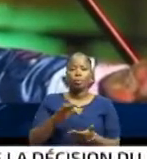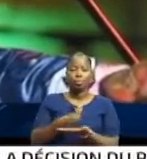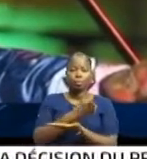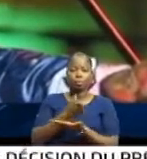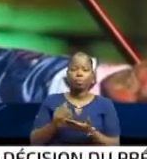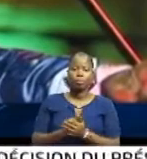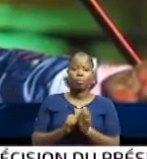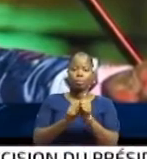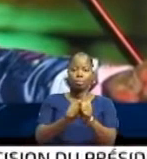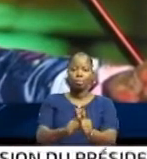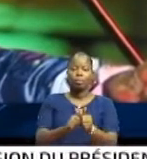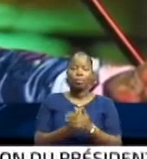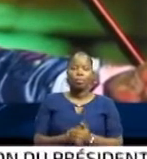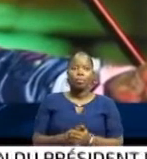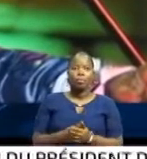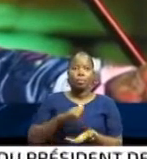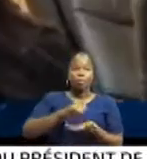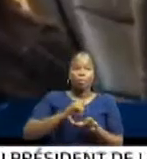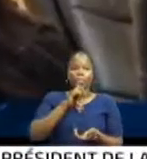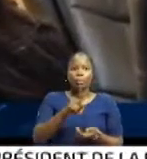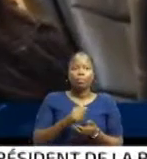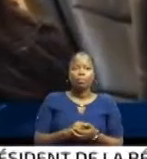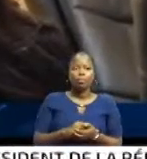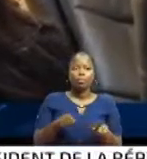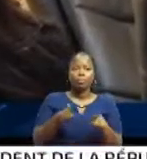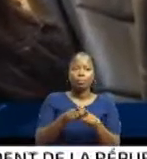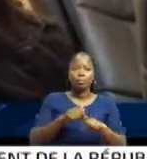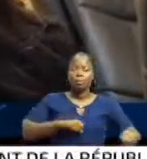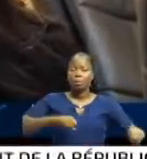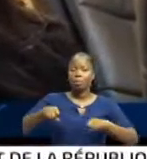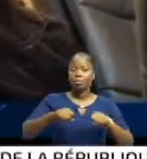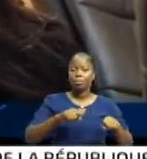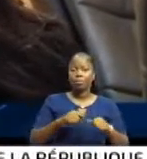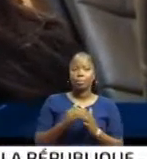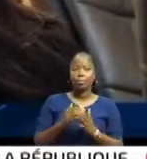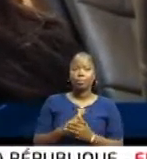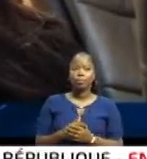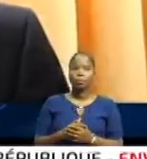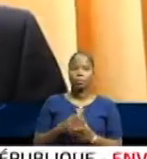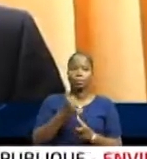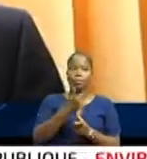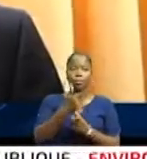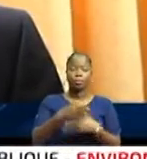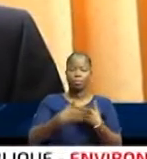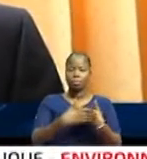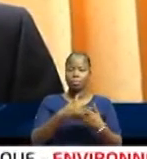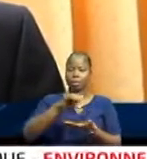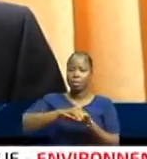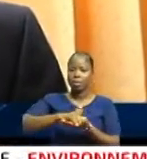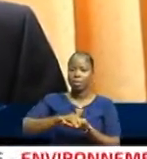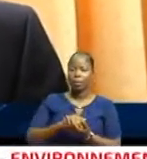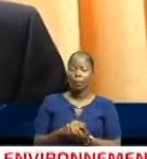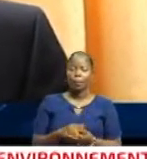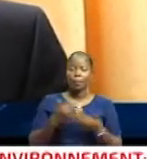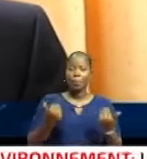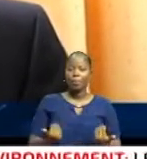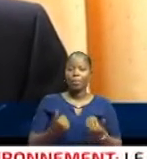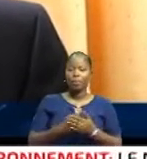accompagner ces genres d'activités des personnes à leur reprocher ça maintenant